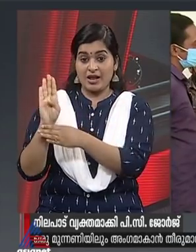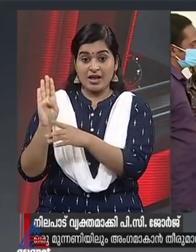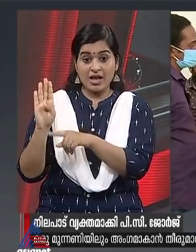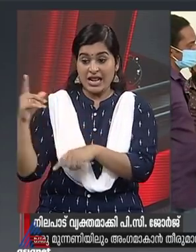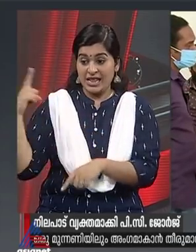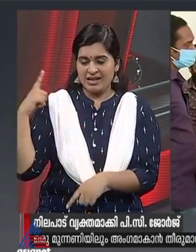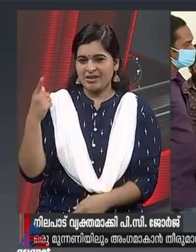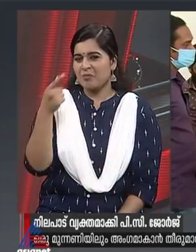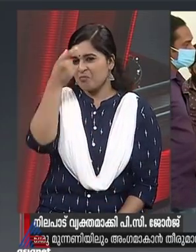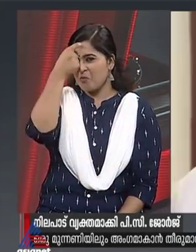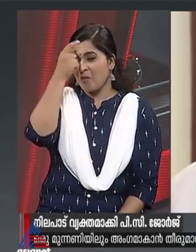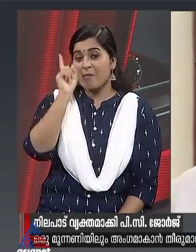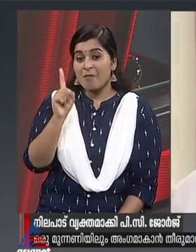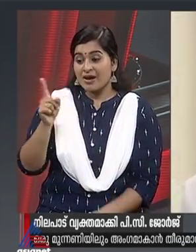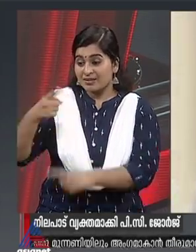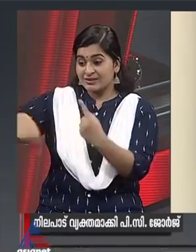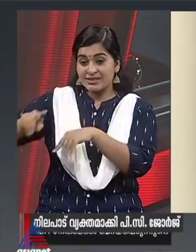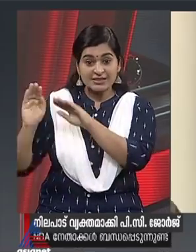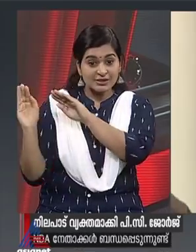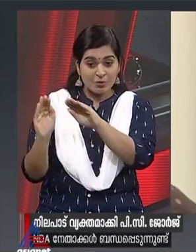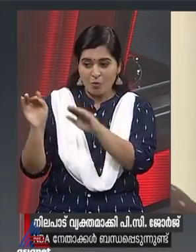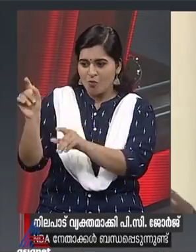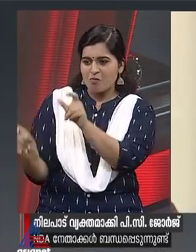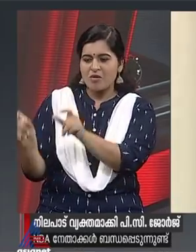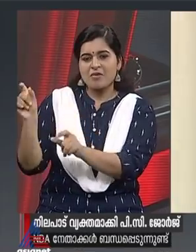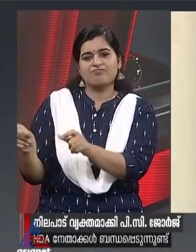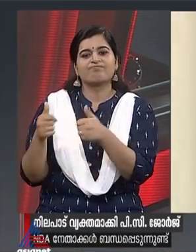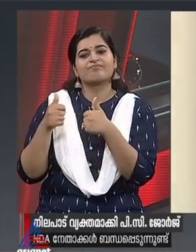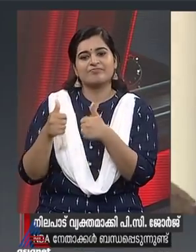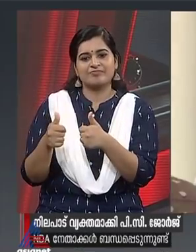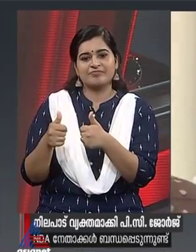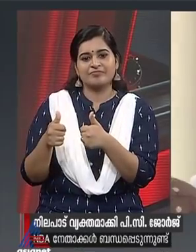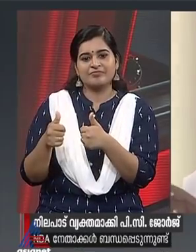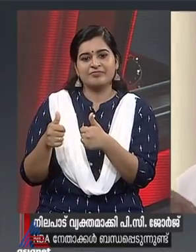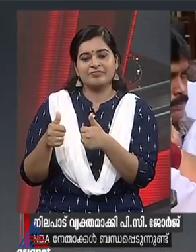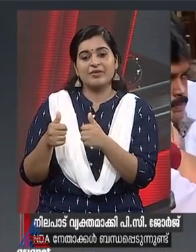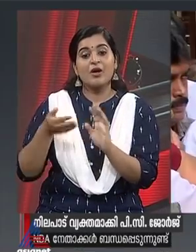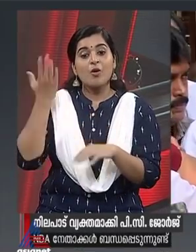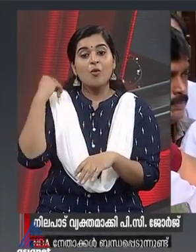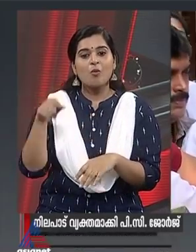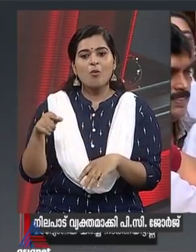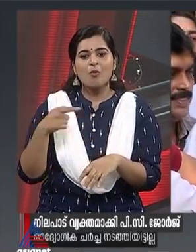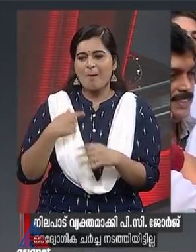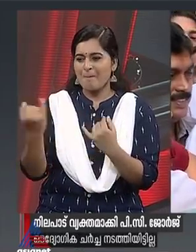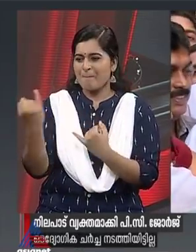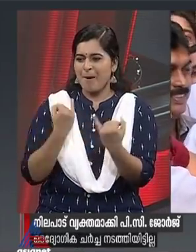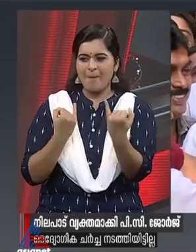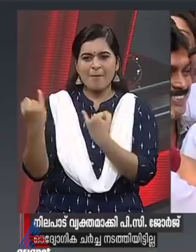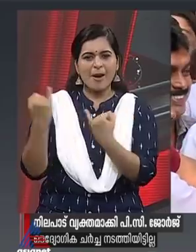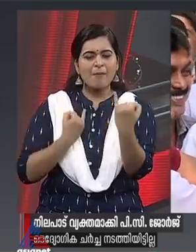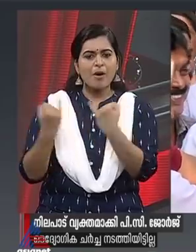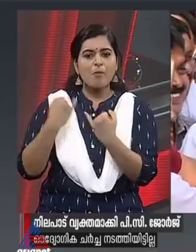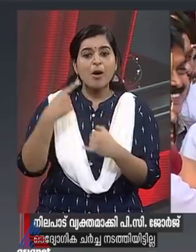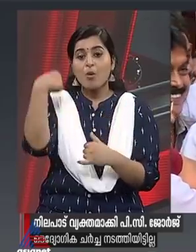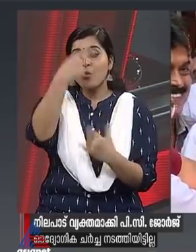നല്ലവർ. യു ഡി എഫ് പ്രവേശനത്തിൽ തനിക്ക് പാരവച്ചത് ഉമ്മൻചാണ്ടിയാണെന്ന് ഇന്നലെ ജോർജ തുറന്നടിച്ചിരുന്നു. എന്നാൽ ആ ആരോപണത്തോട്